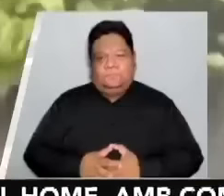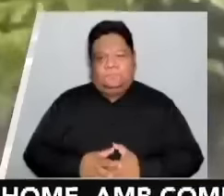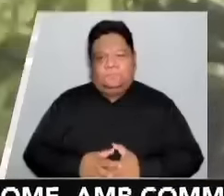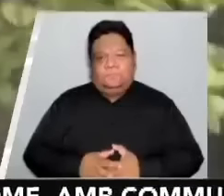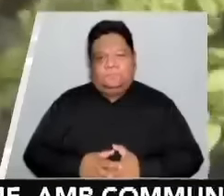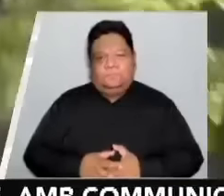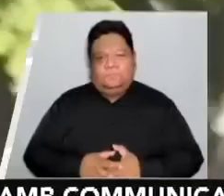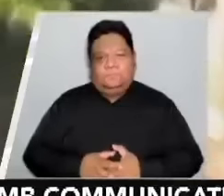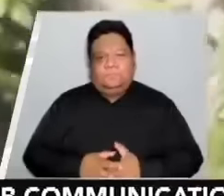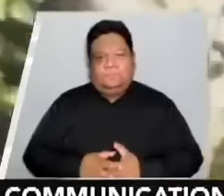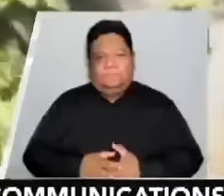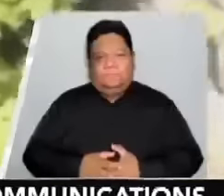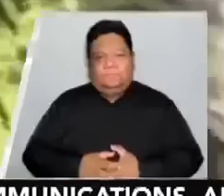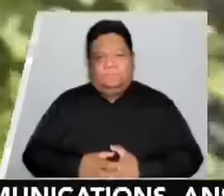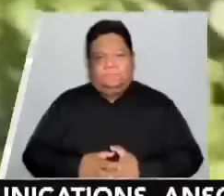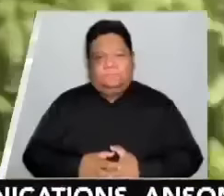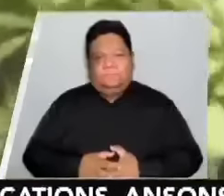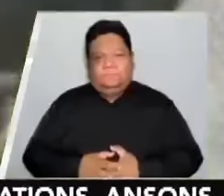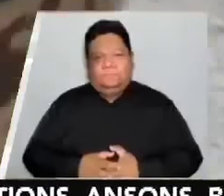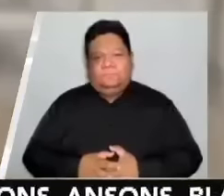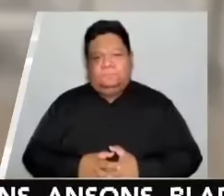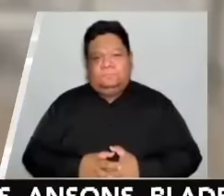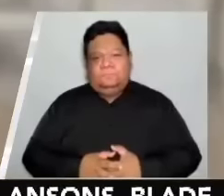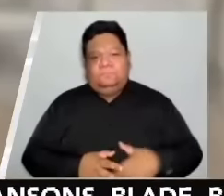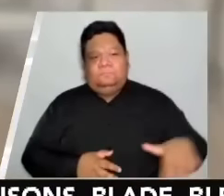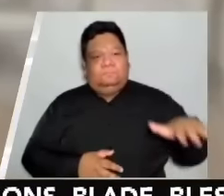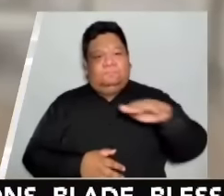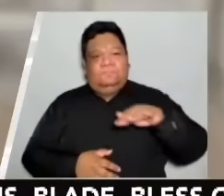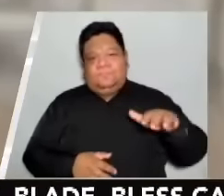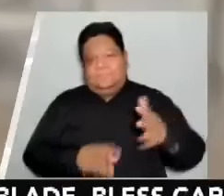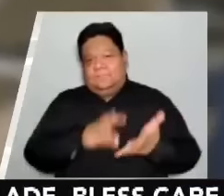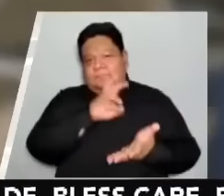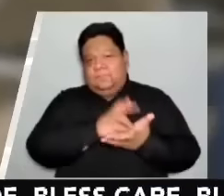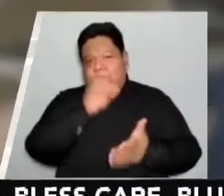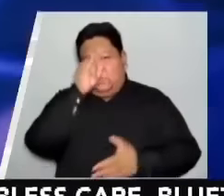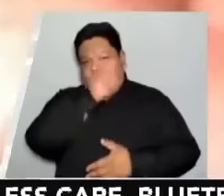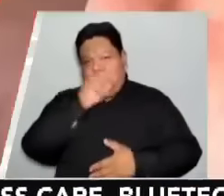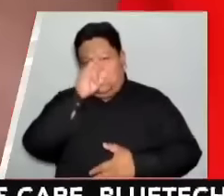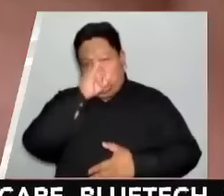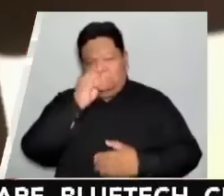Iloilo City isinailalim sa state of calamity dahil sa dengue